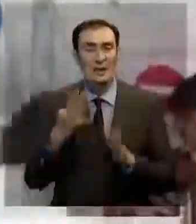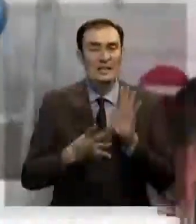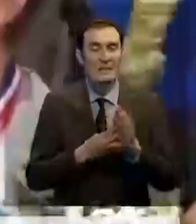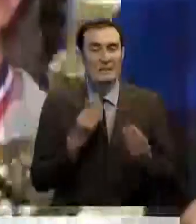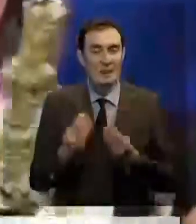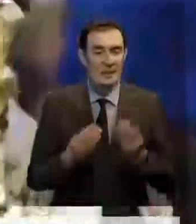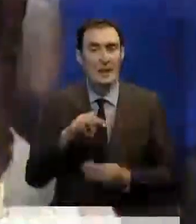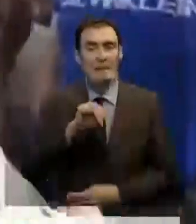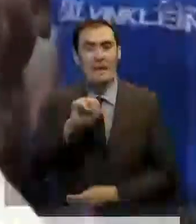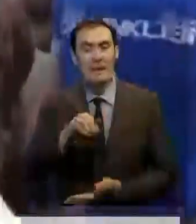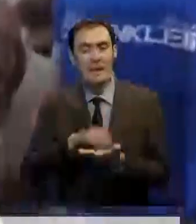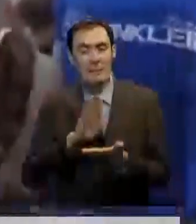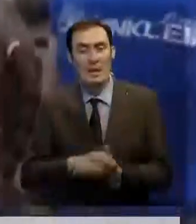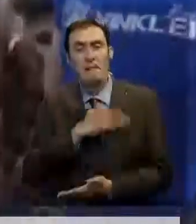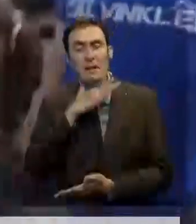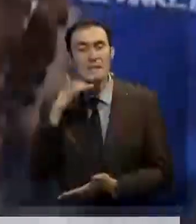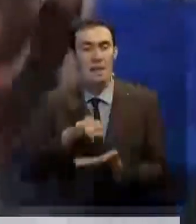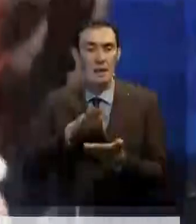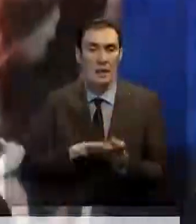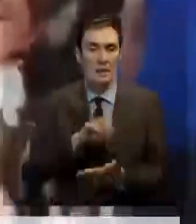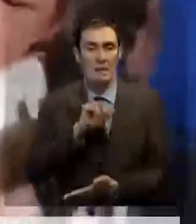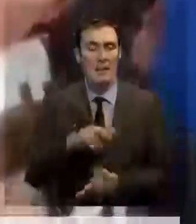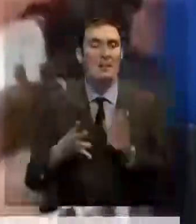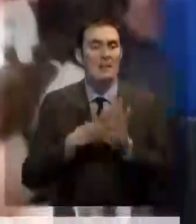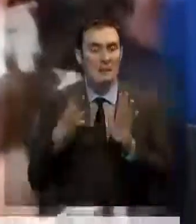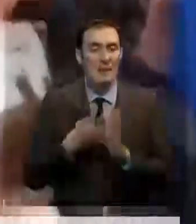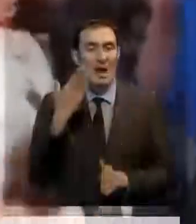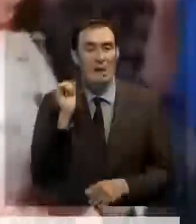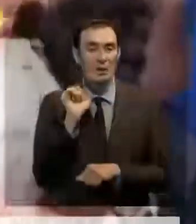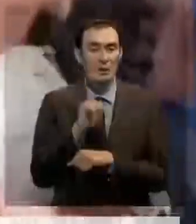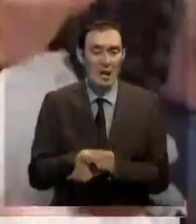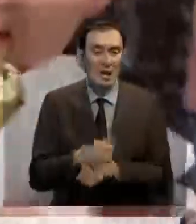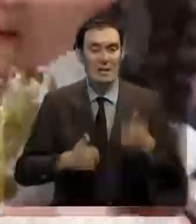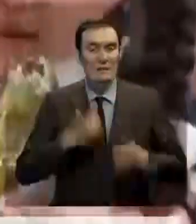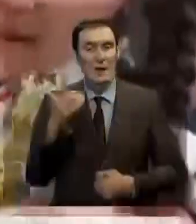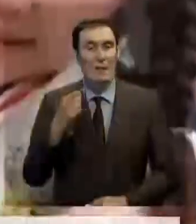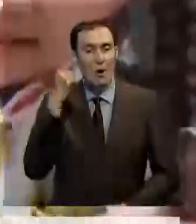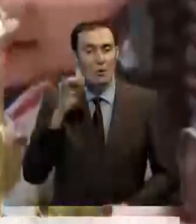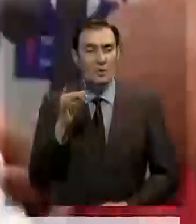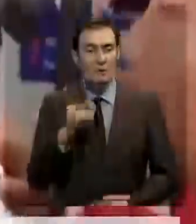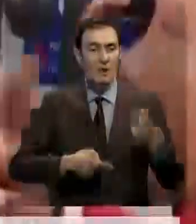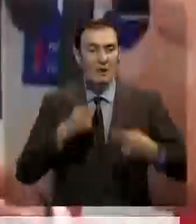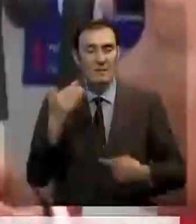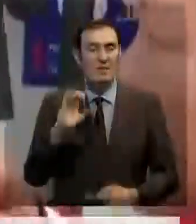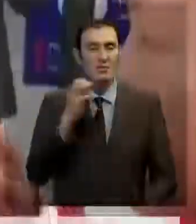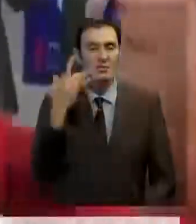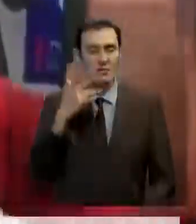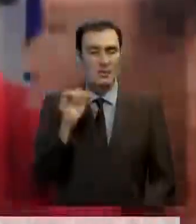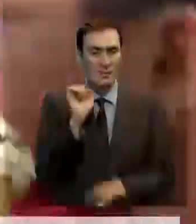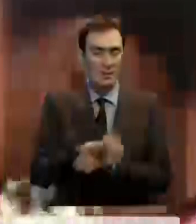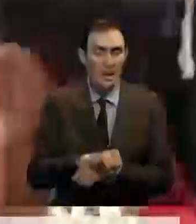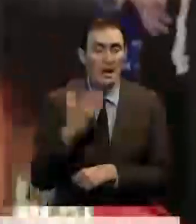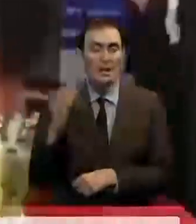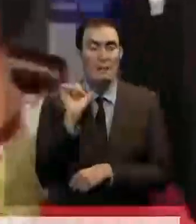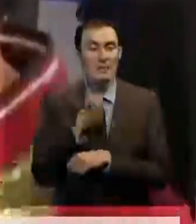партий. Малика набрала максимальное количество баллов – 9. Она легко обошла соперницу из Монголии и противника из США. Так